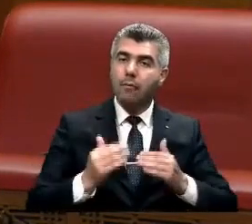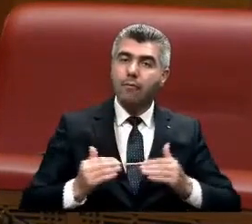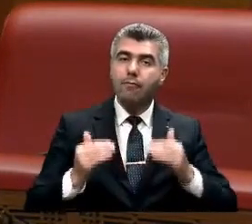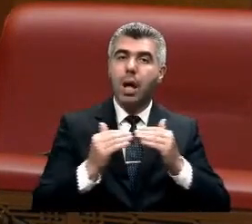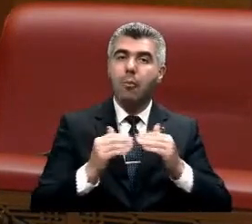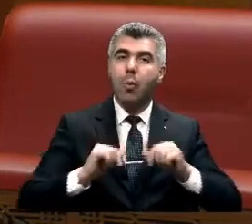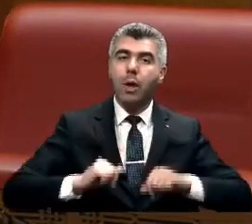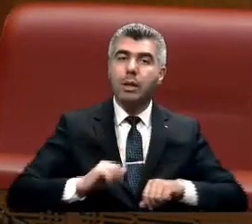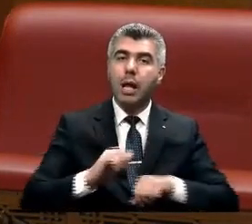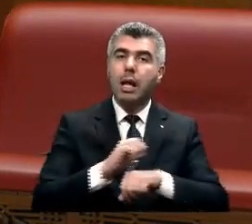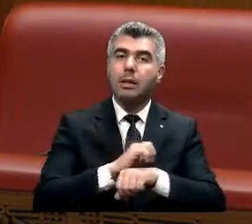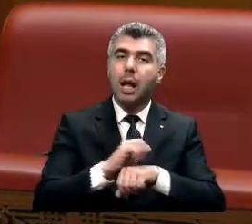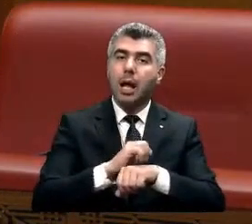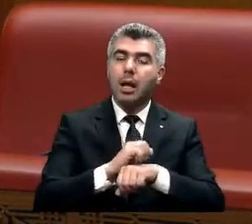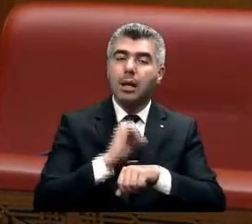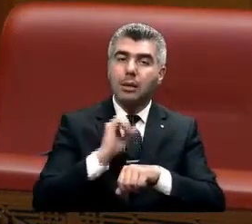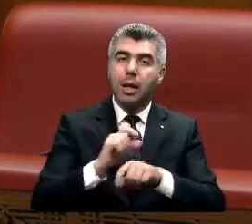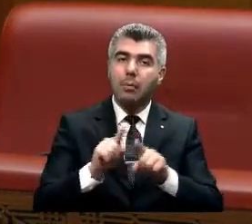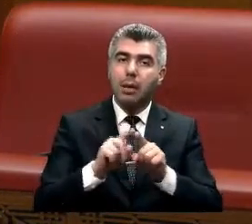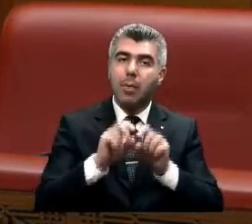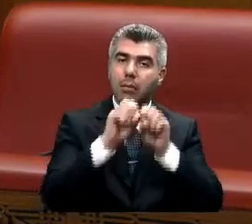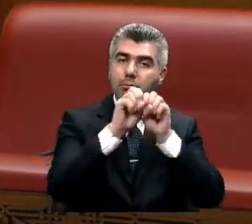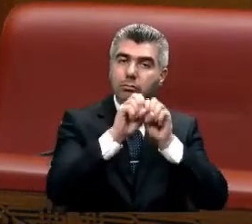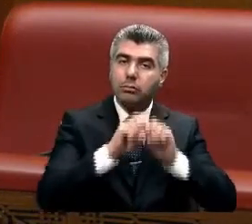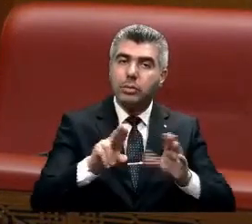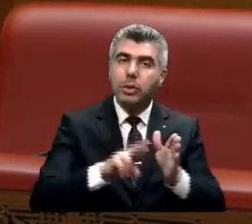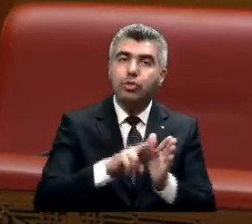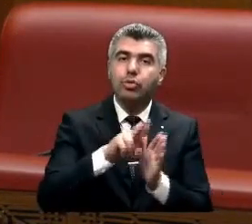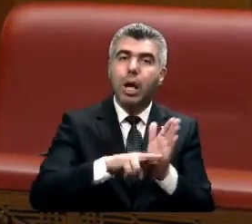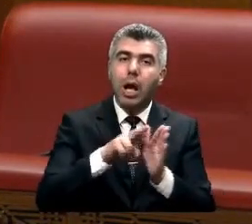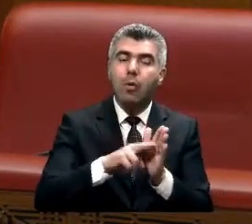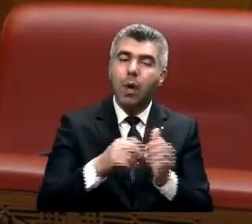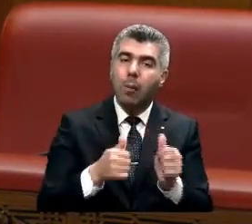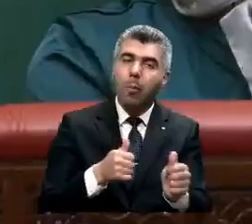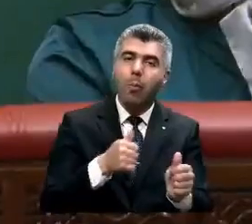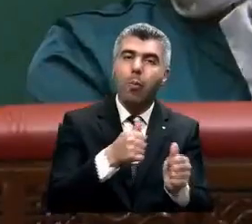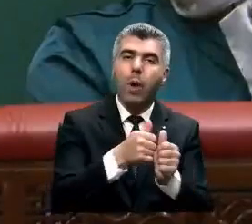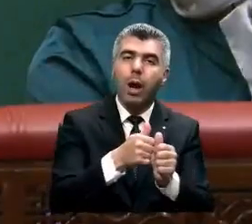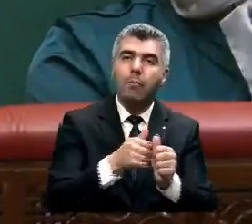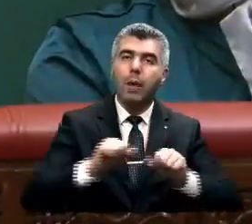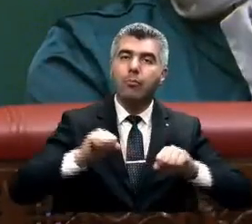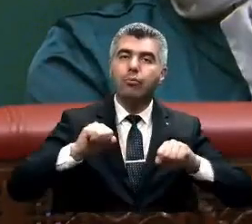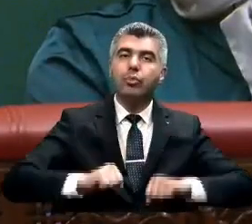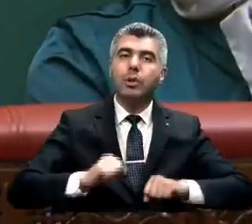مع وزاره الداخليه في اطار تنزيل ورش الجهويه من اجل مواكبه المجالس